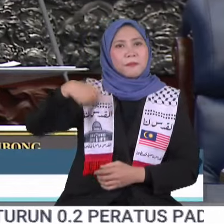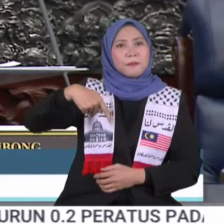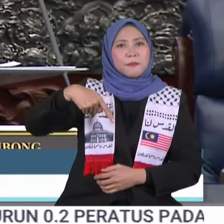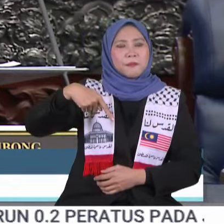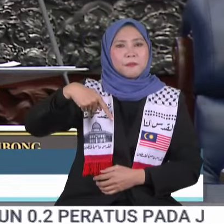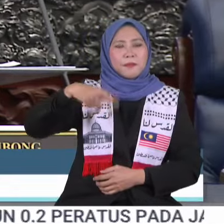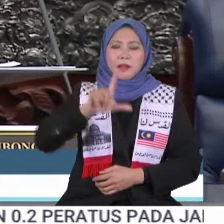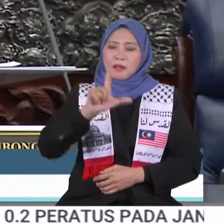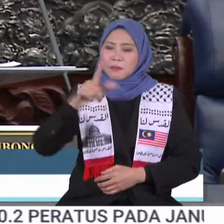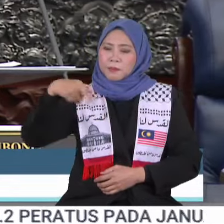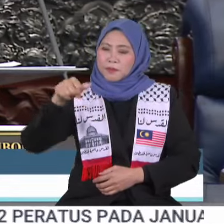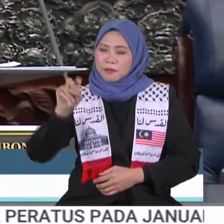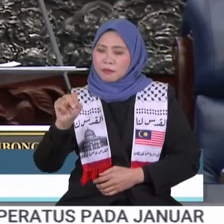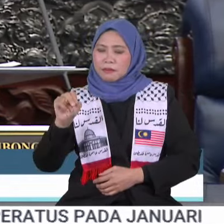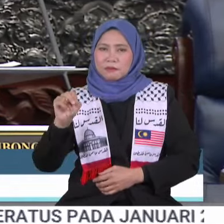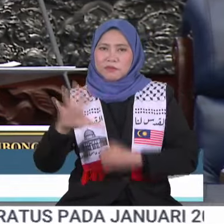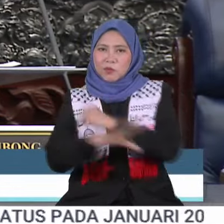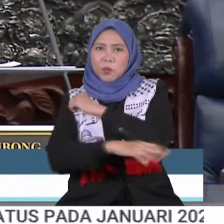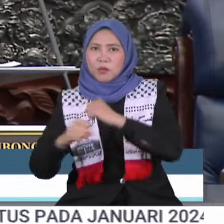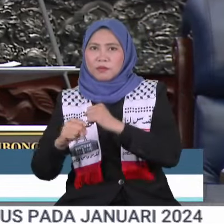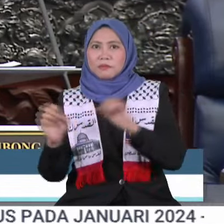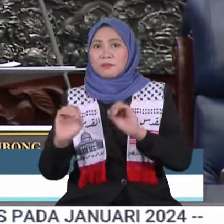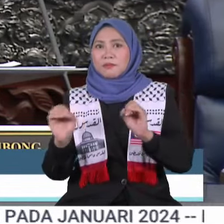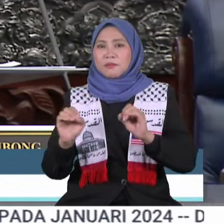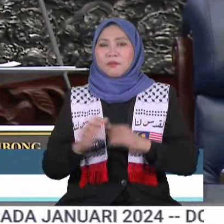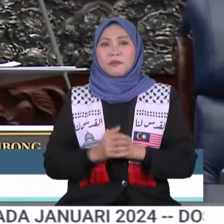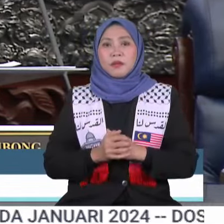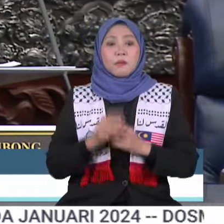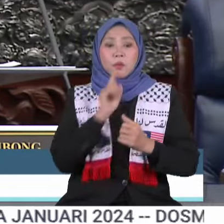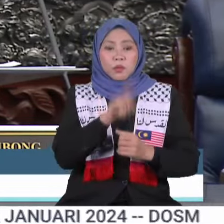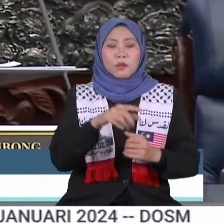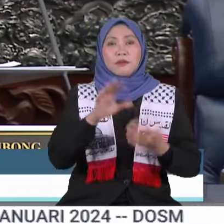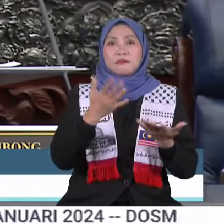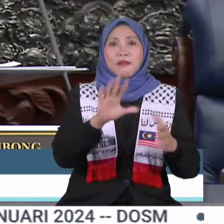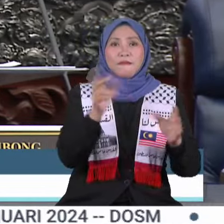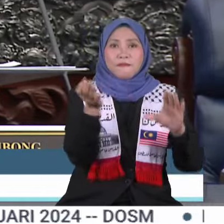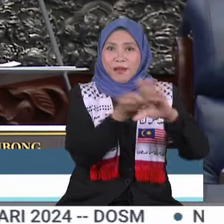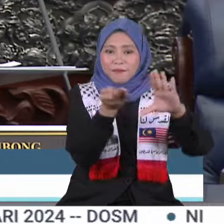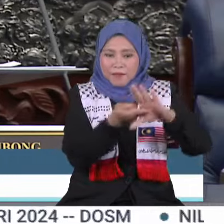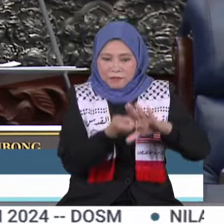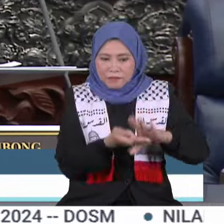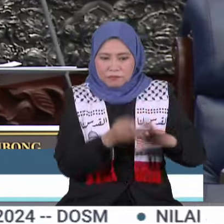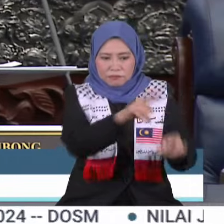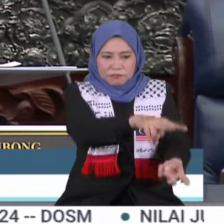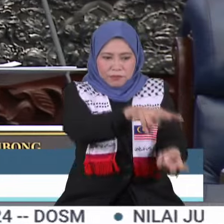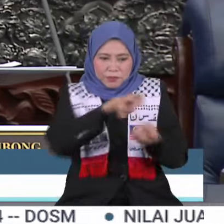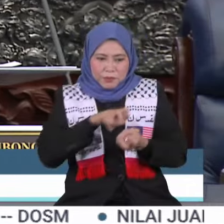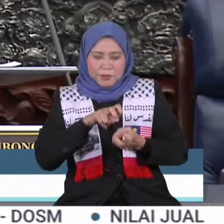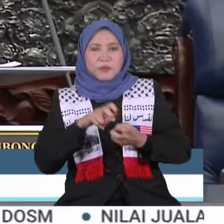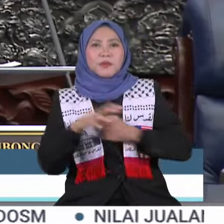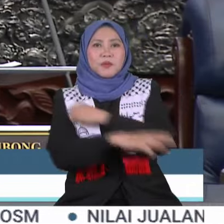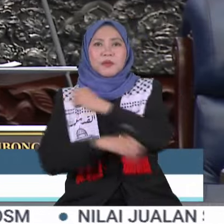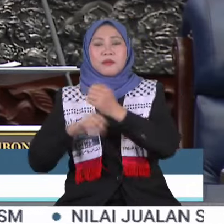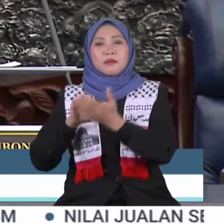telah dikompromi tetapi folder yang telah di ceroboh tersebut adalah terhad kepada satu folder yang